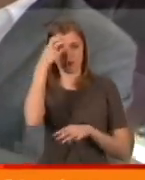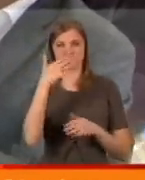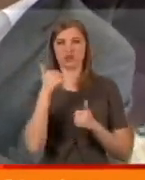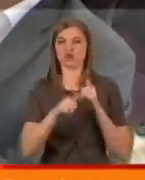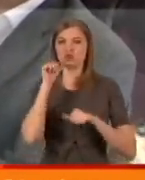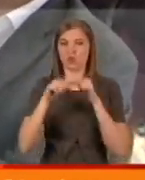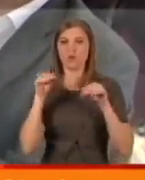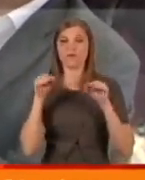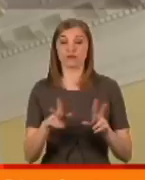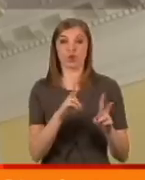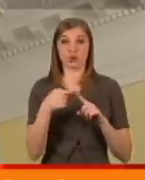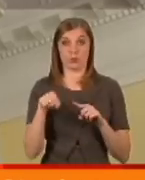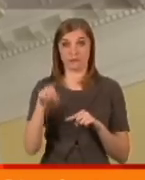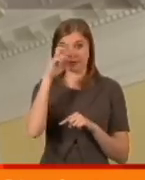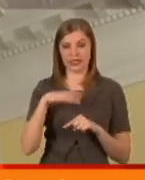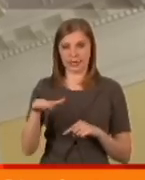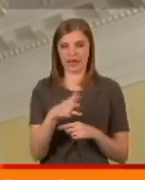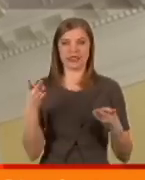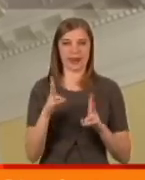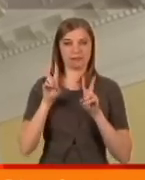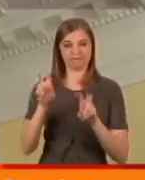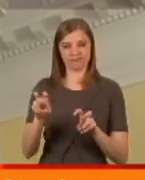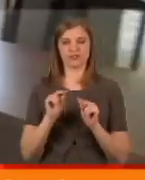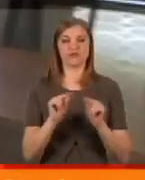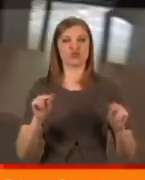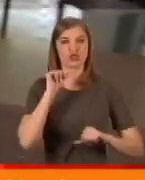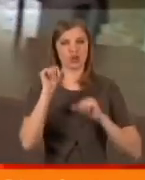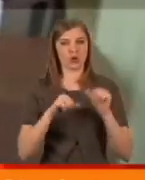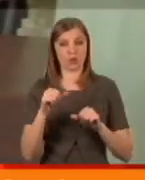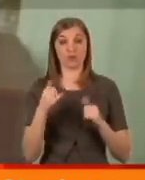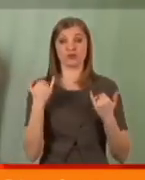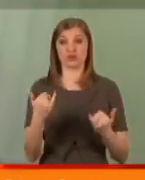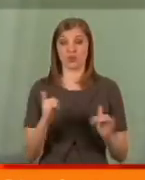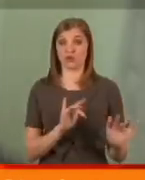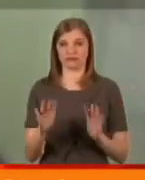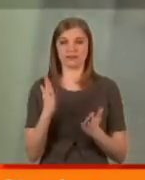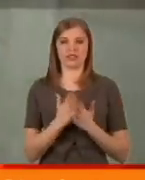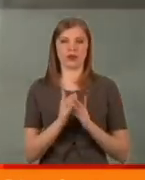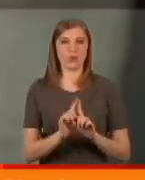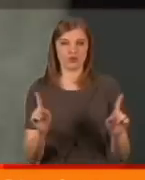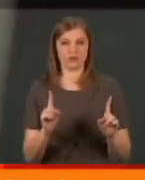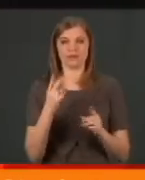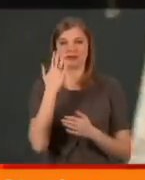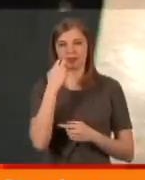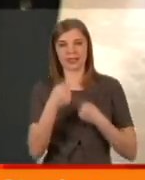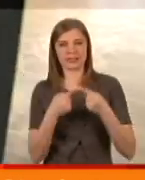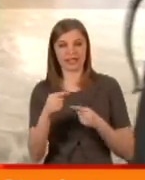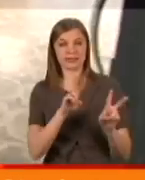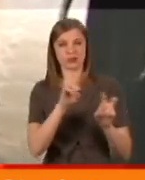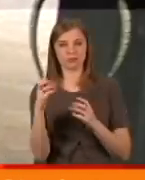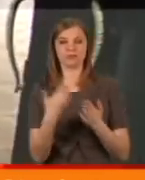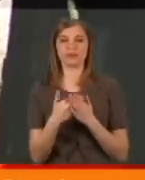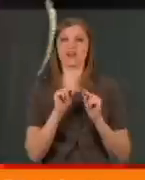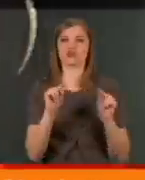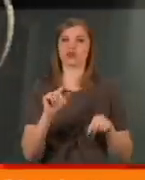щороку вирішує хто в цій країні вартий звання учитель року сьогоднішня церемонія є особливою адже серед традиційних номінацій як